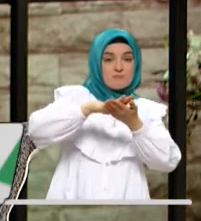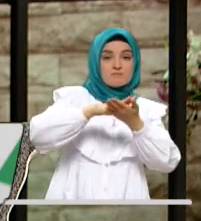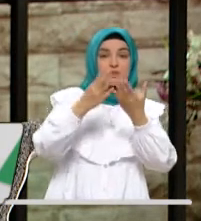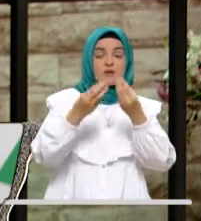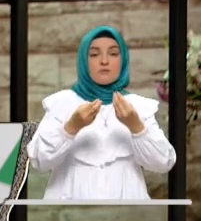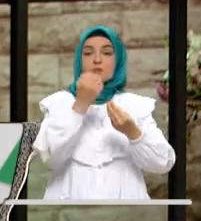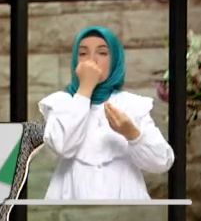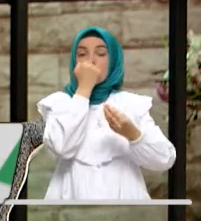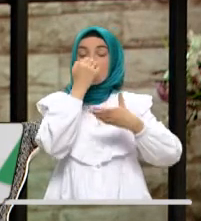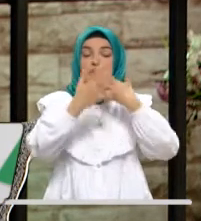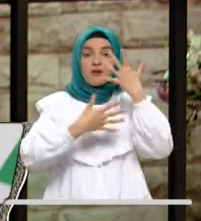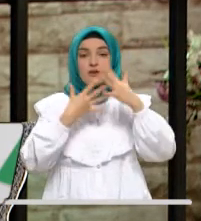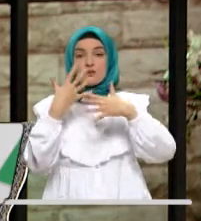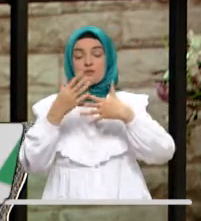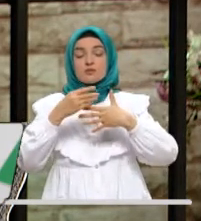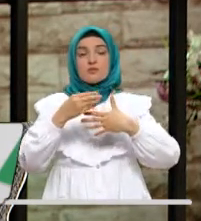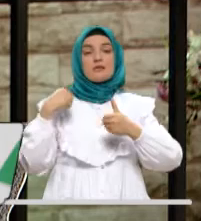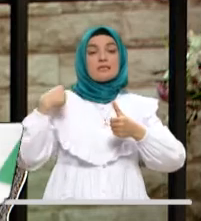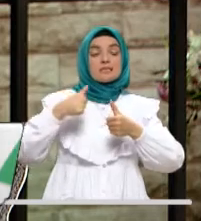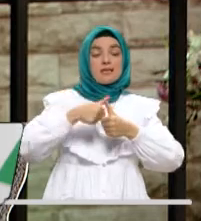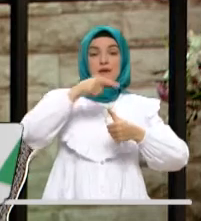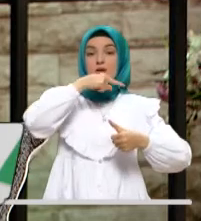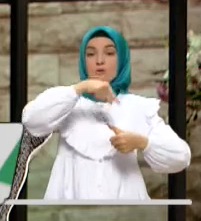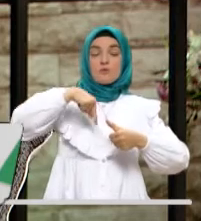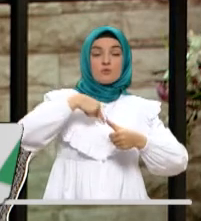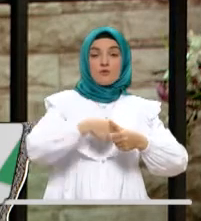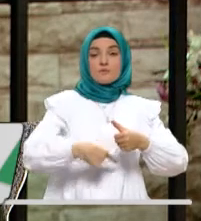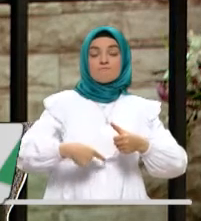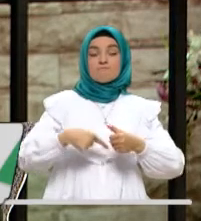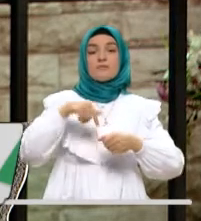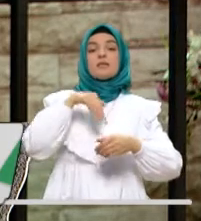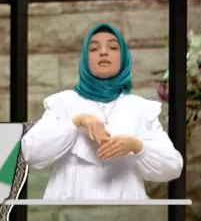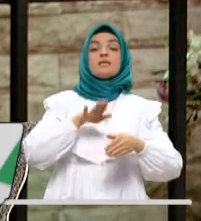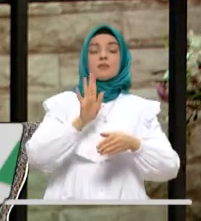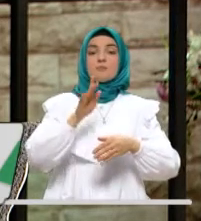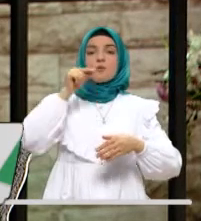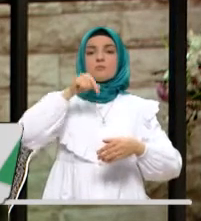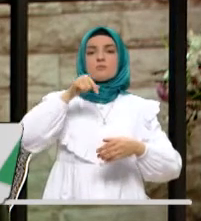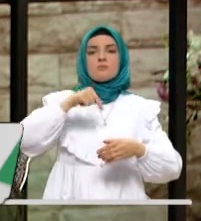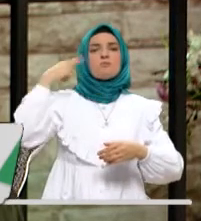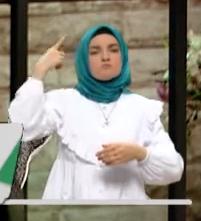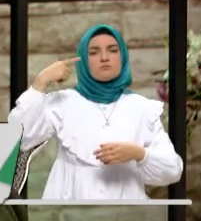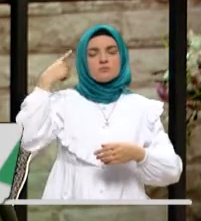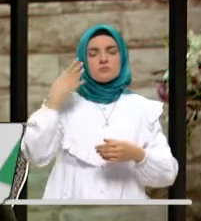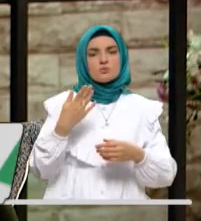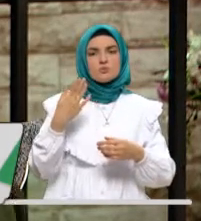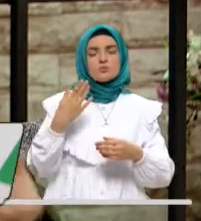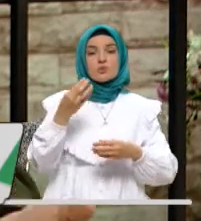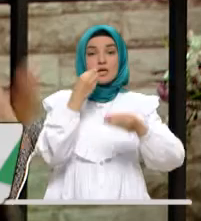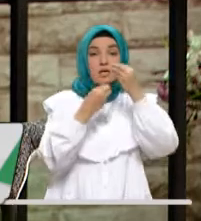karışıyor. Tekrar boşaltım sistemine girmiyor. O açıdan bunlara da hani şöyle düşünülür ya, gıdam önemli